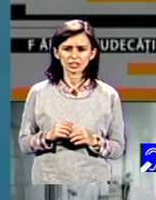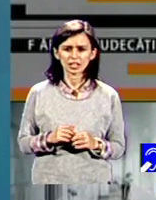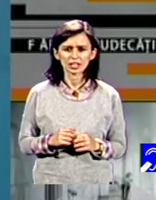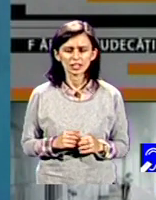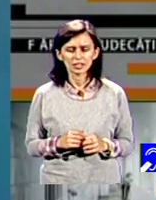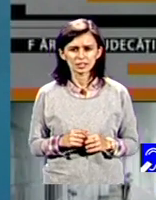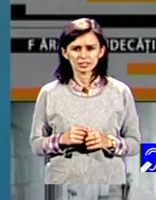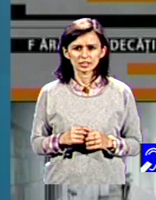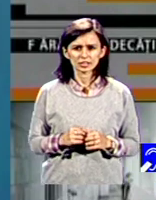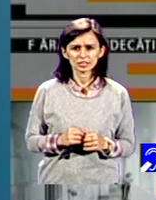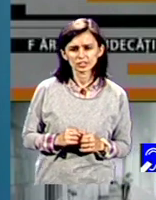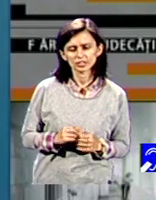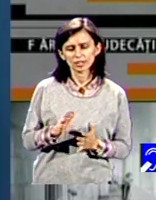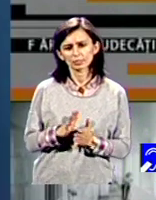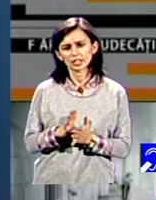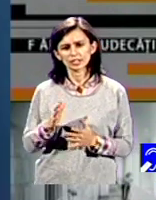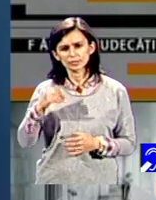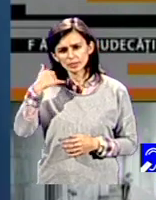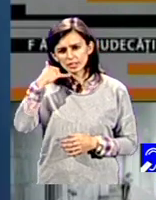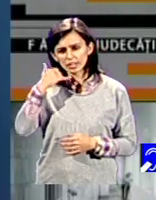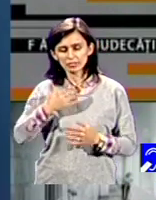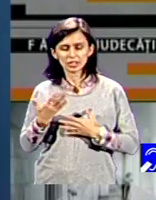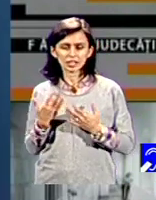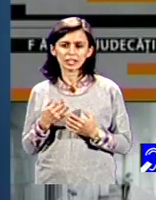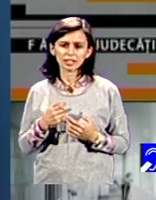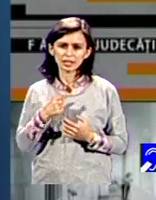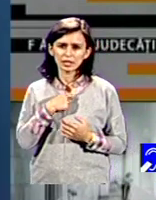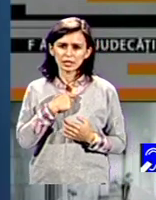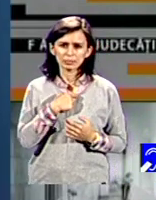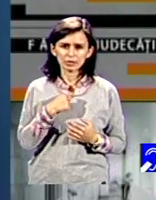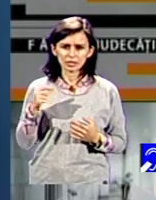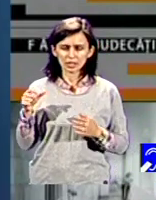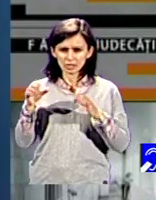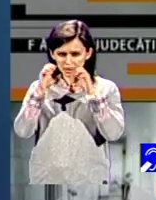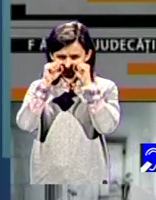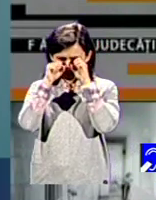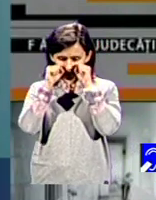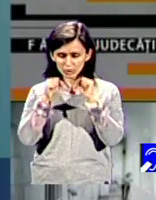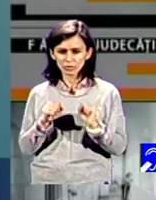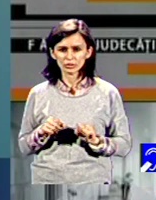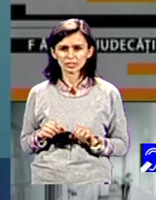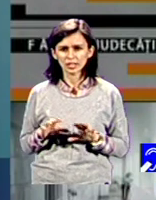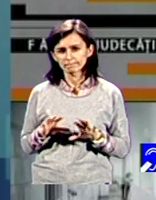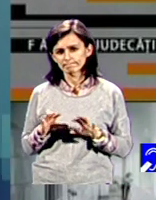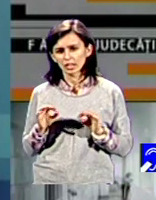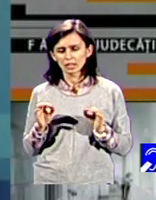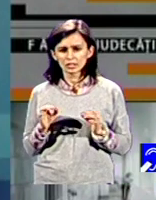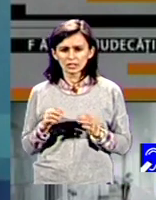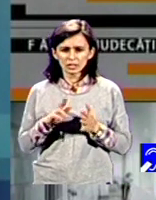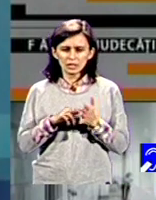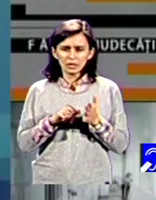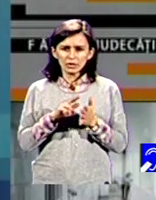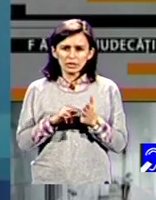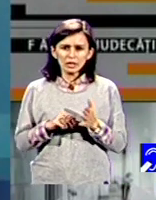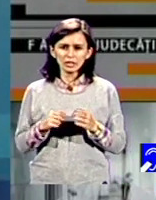aplicatii pe telefoanele mobile care II permit nevazator lui se defecteze culorile intrun magazin ori Tu ce părere ai